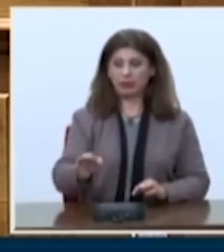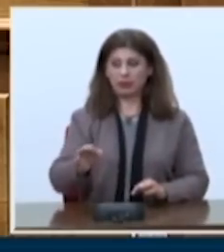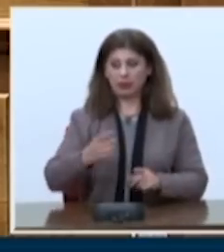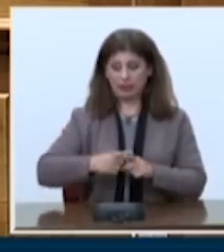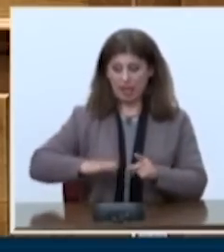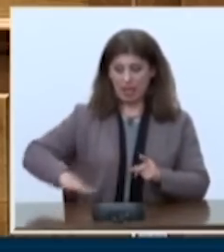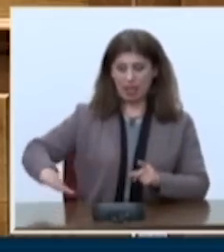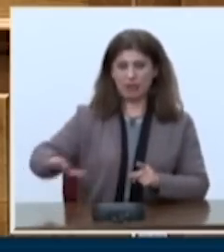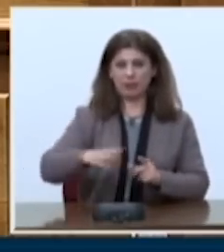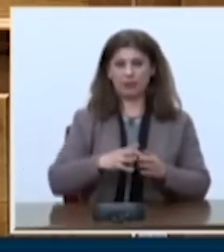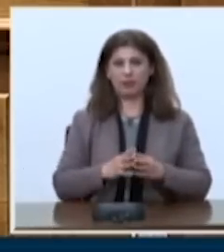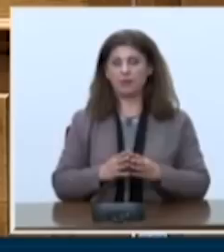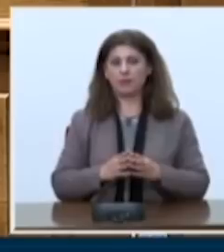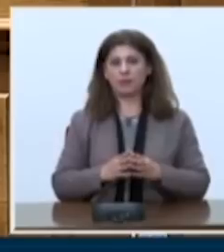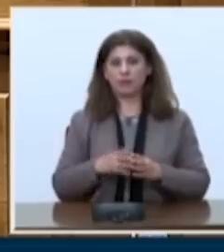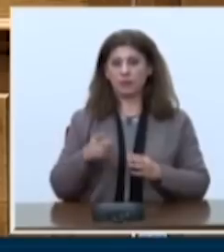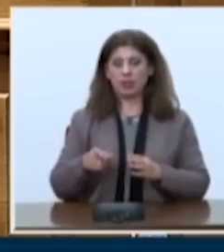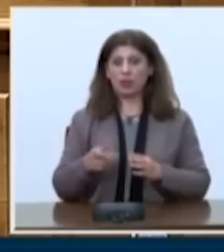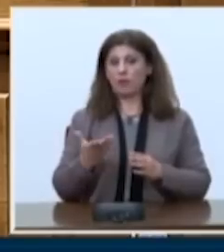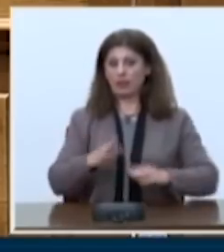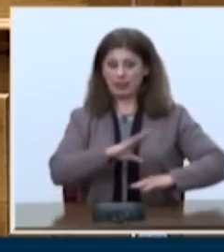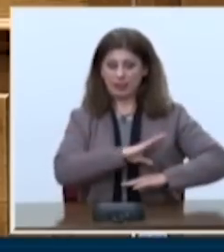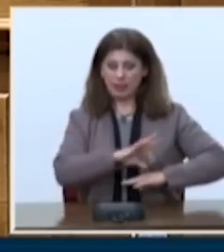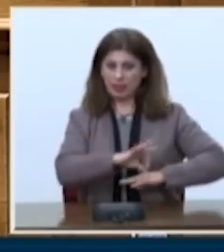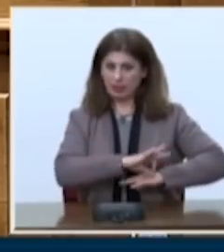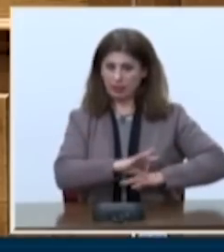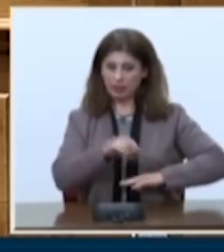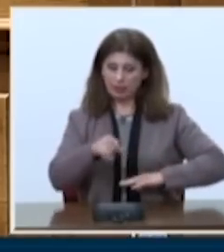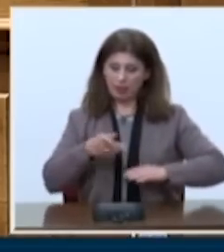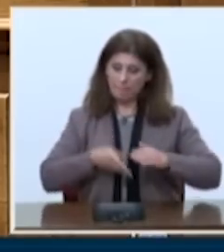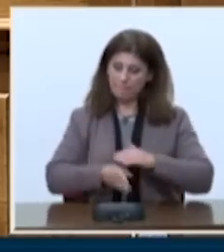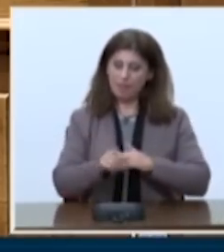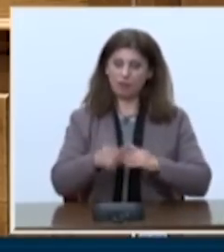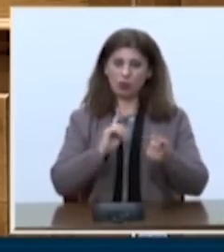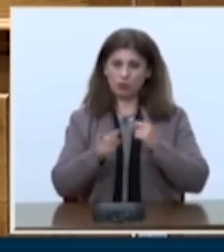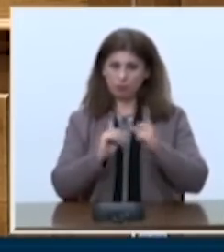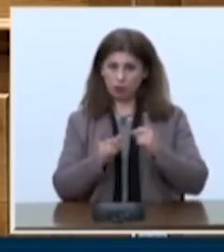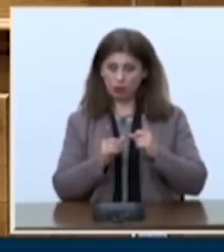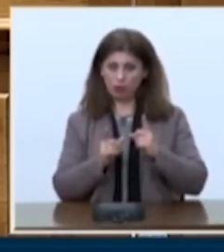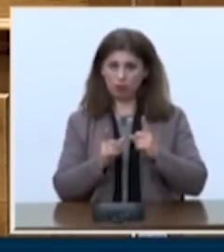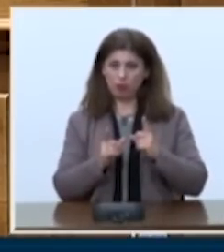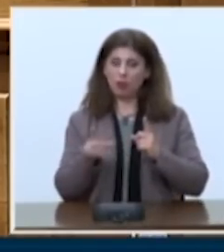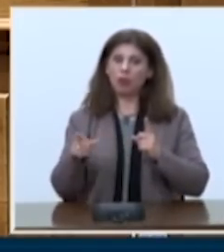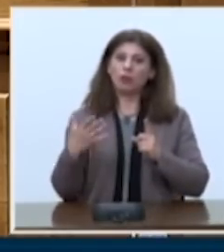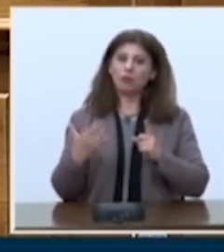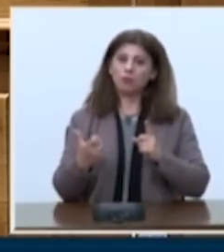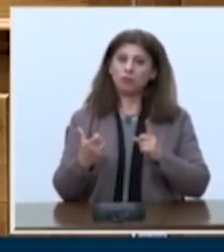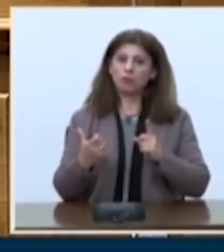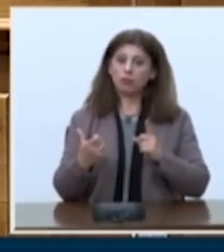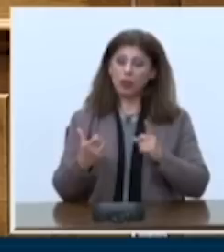μέσω αυτής της στρατηγικής και μέσω αυτών των συμφωνιών που μας βάζουν στο μάτι του